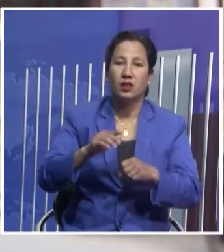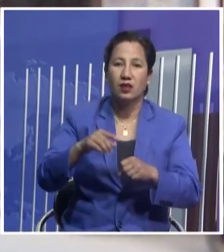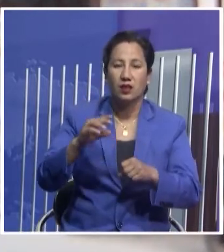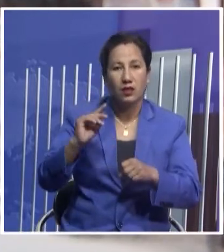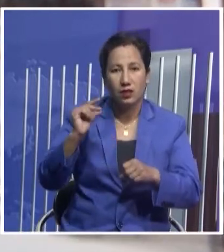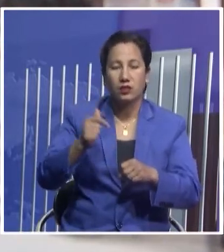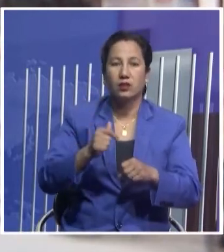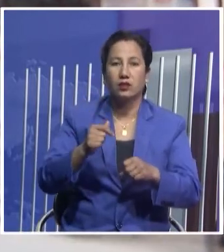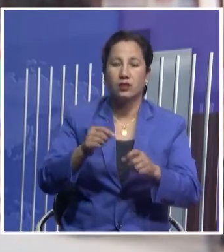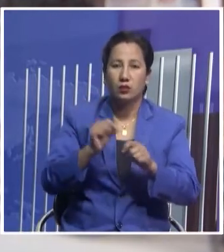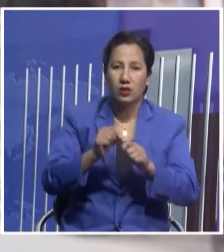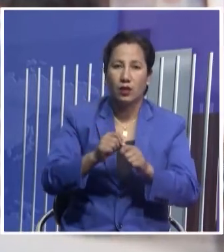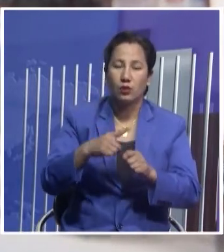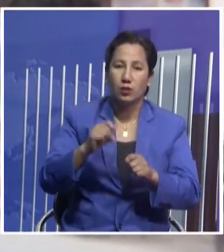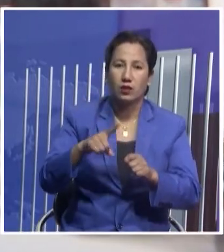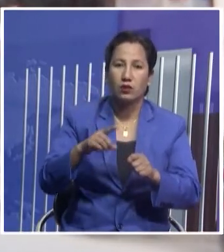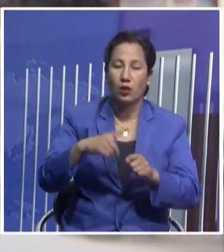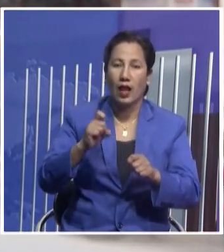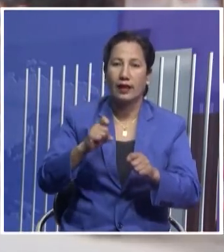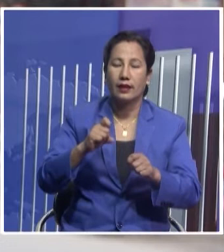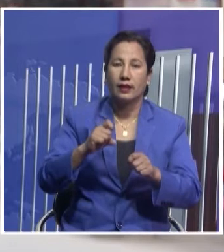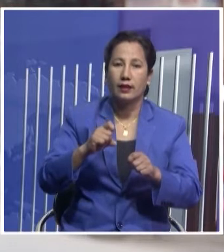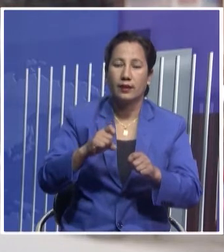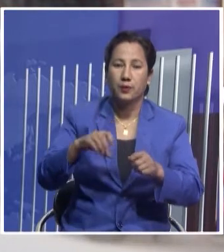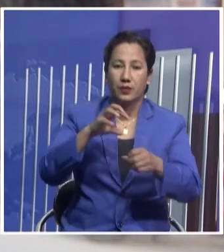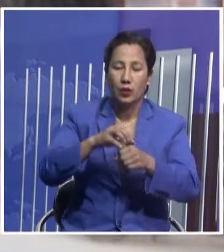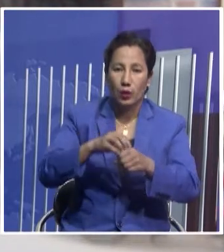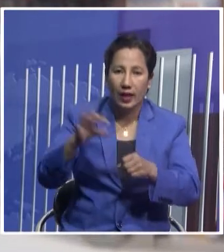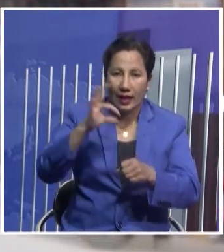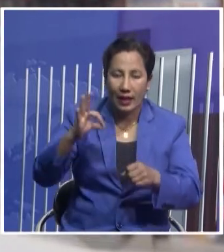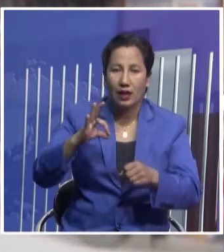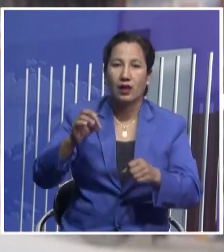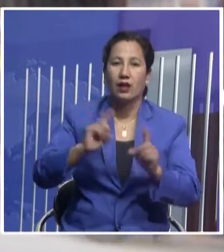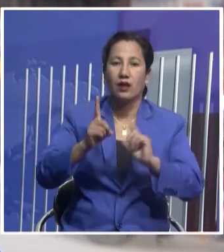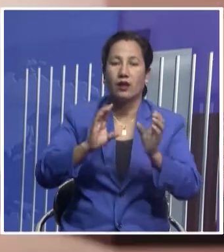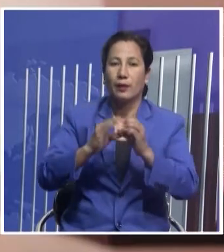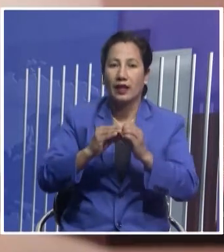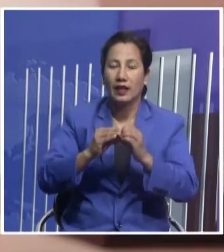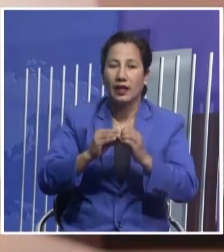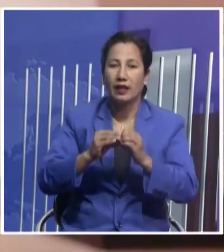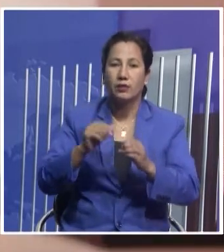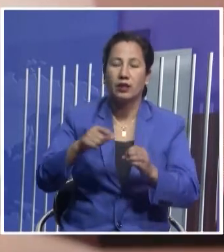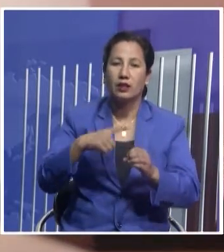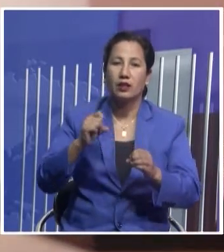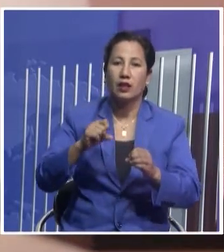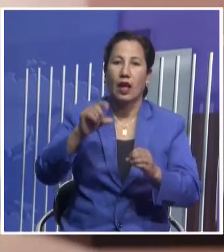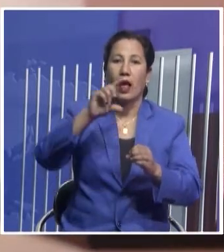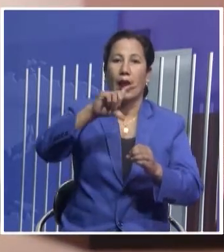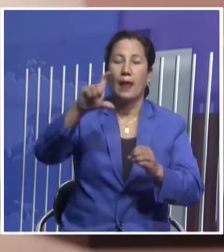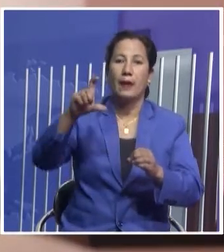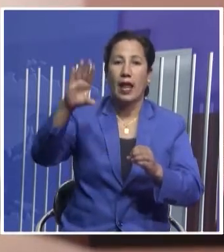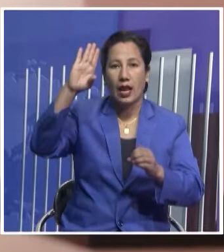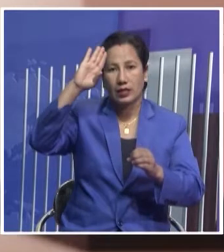पर्छ, अलिक सरल बनाउनु पर्छ। त्यसको लागि स्थानीय निकाय जुन वडा कार्यालय छ, जुन नगरपालिका छ होइन, मलाई लाग्छ नेपाल सरकार